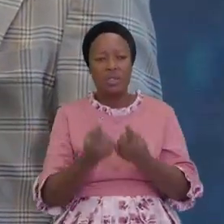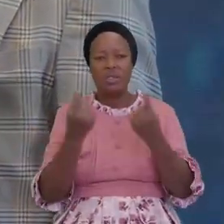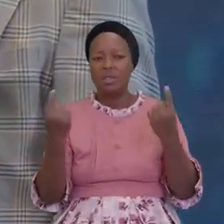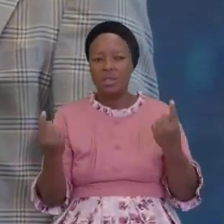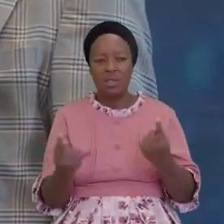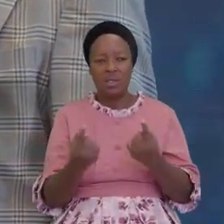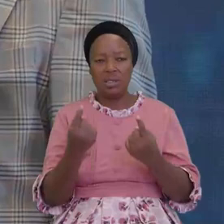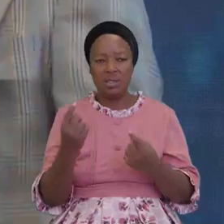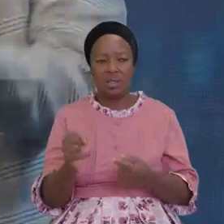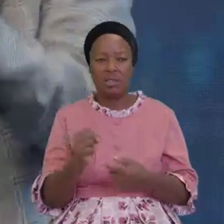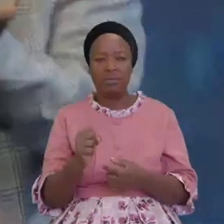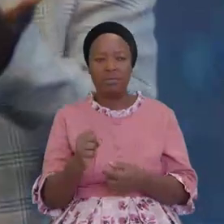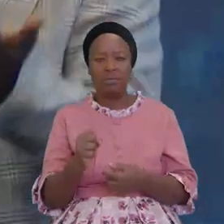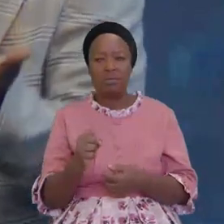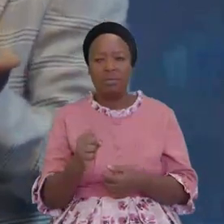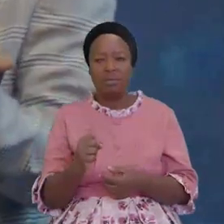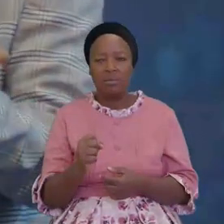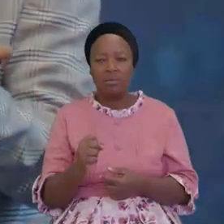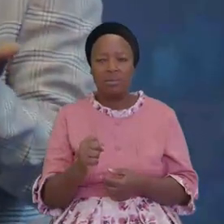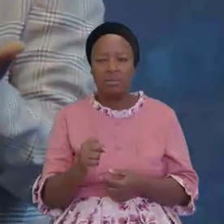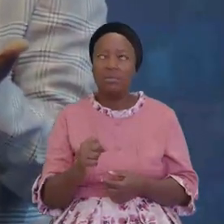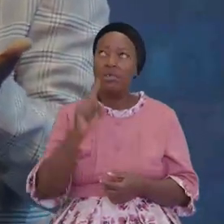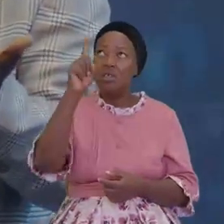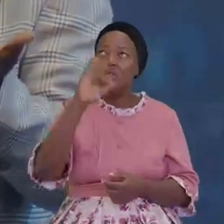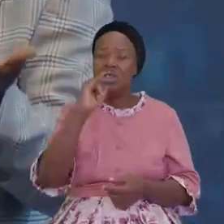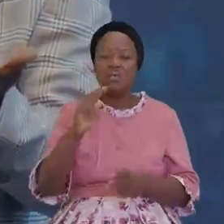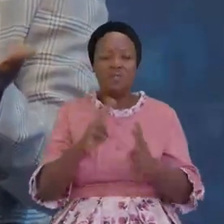C'est lui qui pardonne toutes tes iniquités.